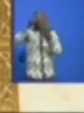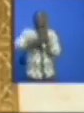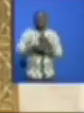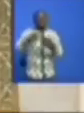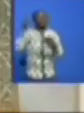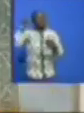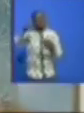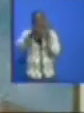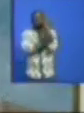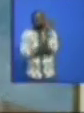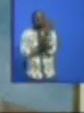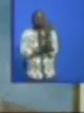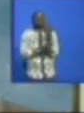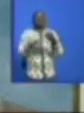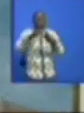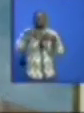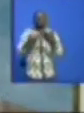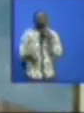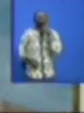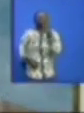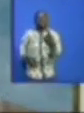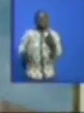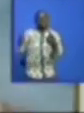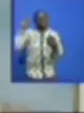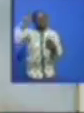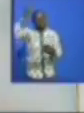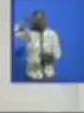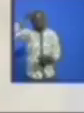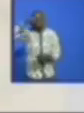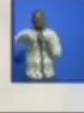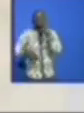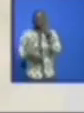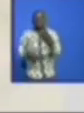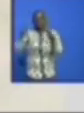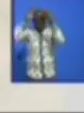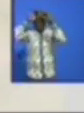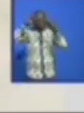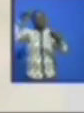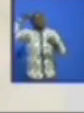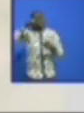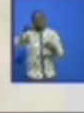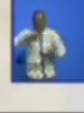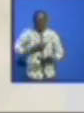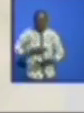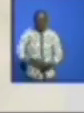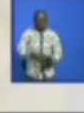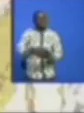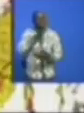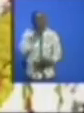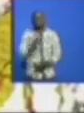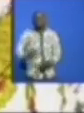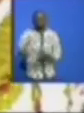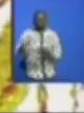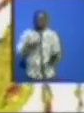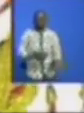pays. Mais comme le dit le philosophe Martin Heidegger, un homme qui est né est déjà assez vieux pour mourir.